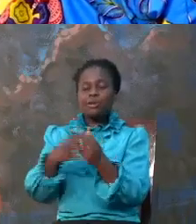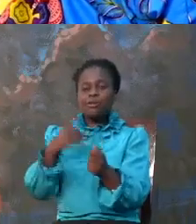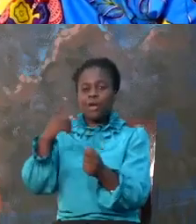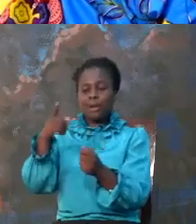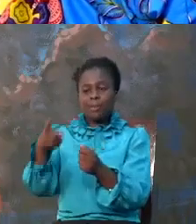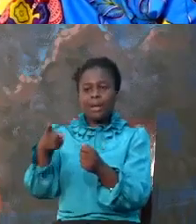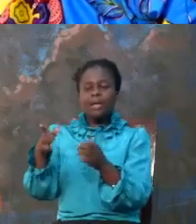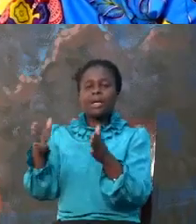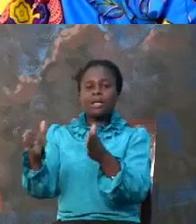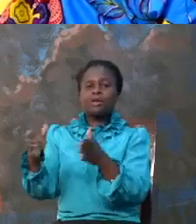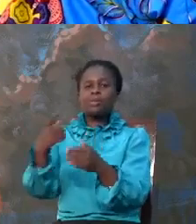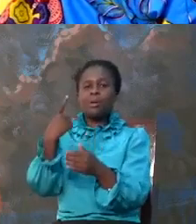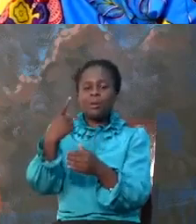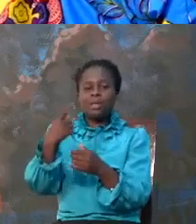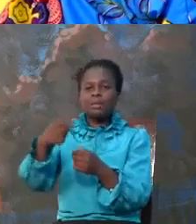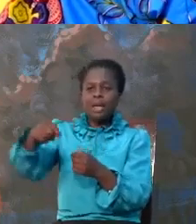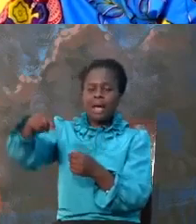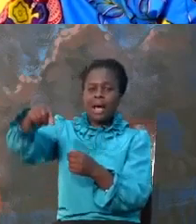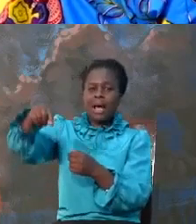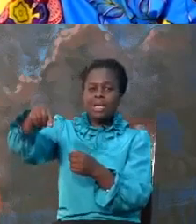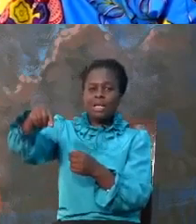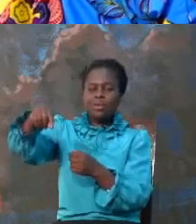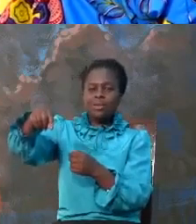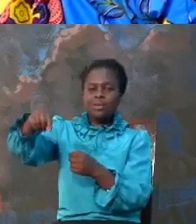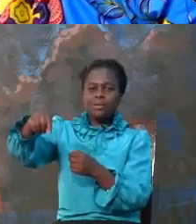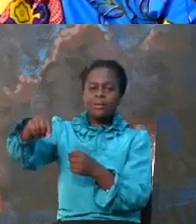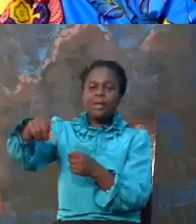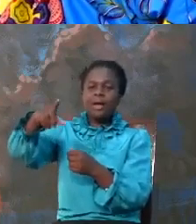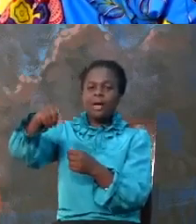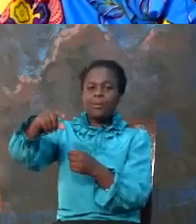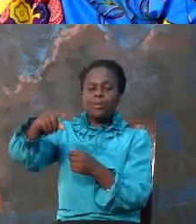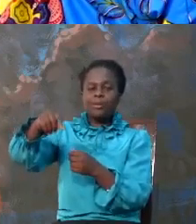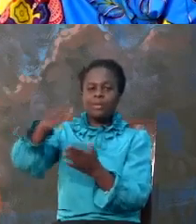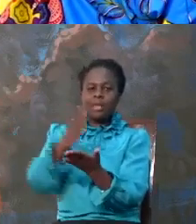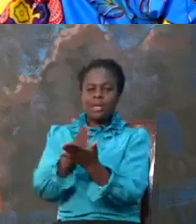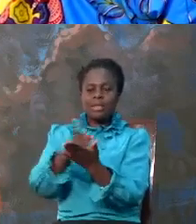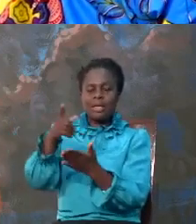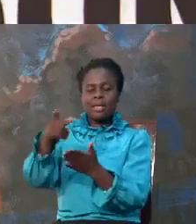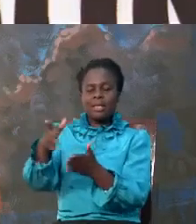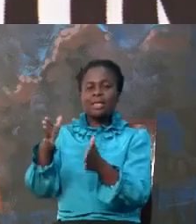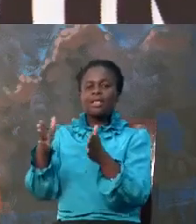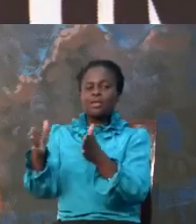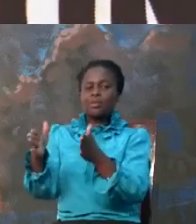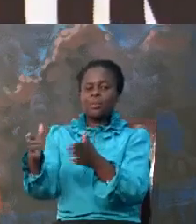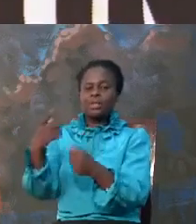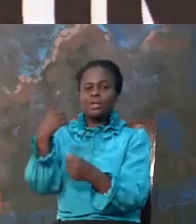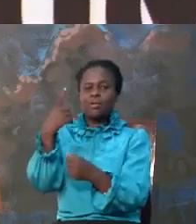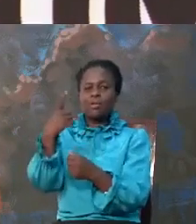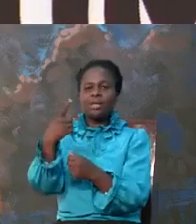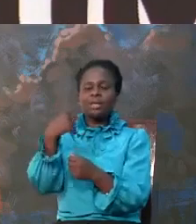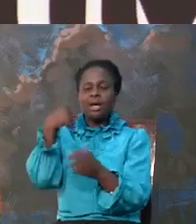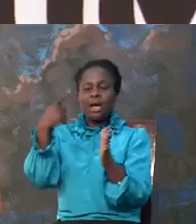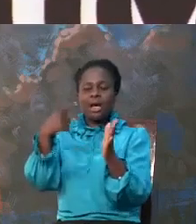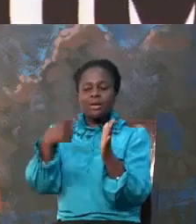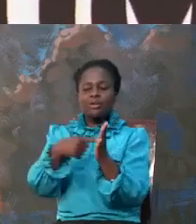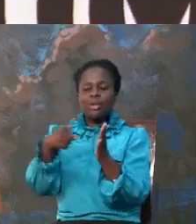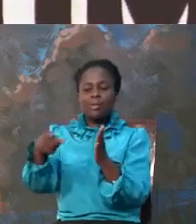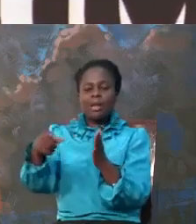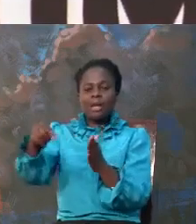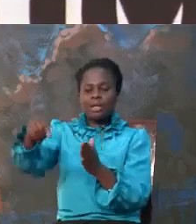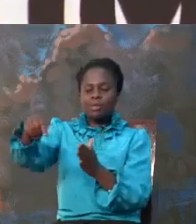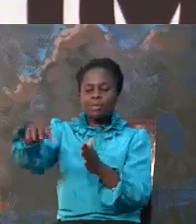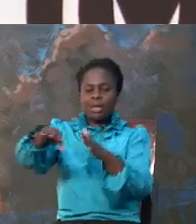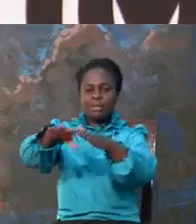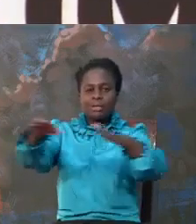kwanza ananyunyiza. Anaponyunyiza katika kile chumba cha kwanza ananyunyiza, ananyunyiza kwa kwenye madhabahu ambayo yuko pale